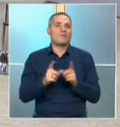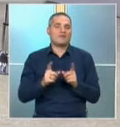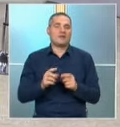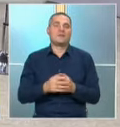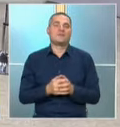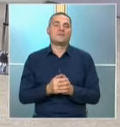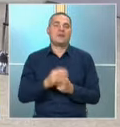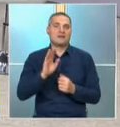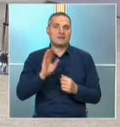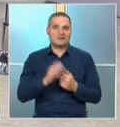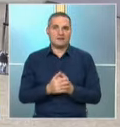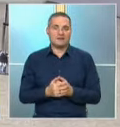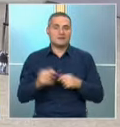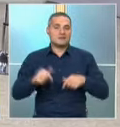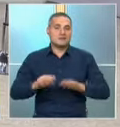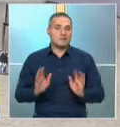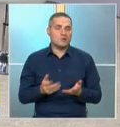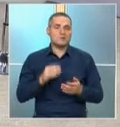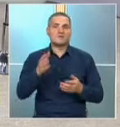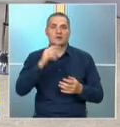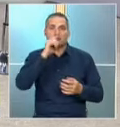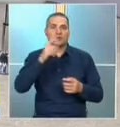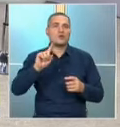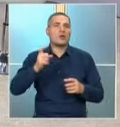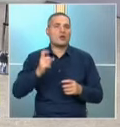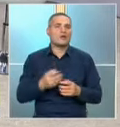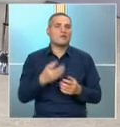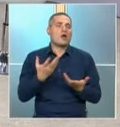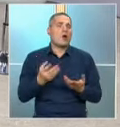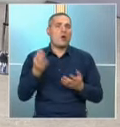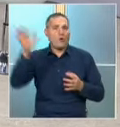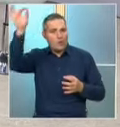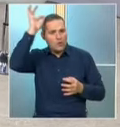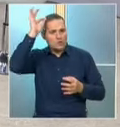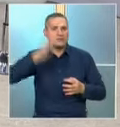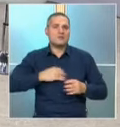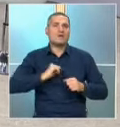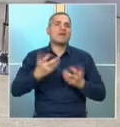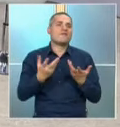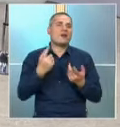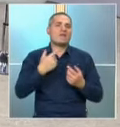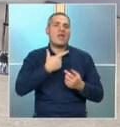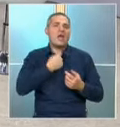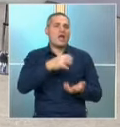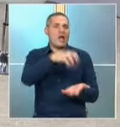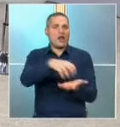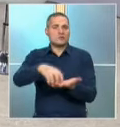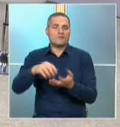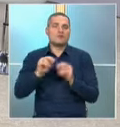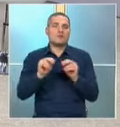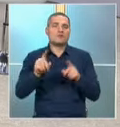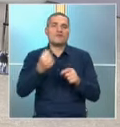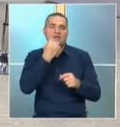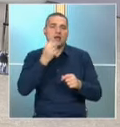извинявайте. Здравейте. Сега започваме с вас, госпожо Георгиева. Колко ученици в какви класове се обучават във вашето училище в